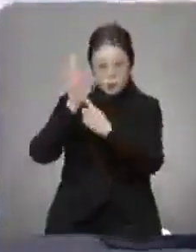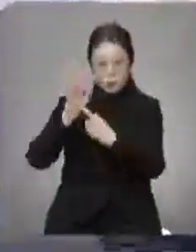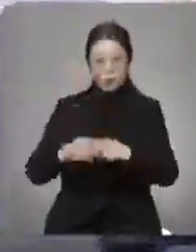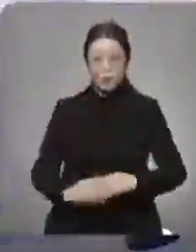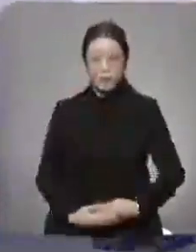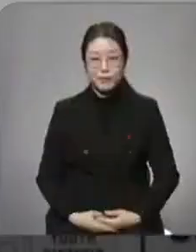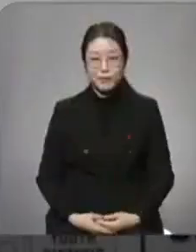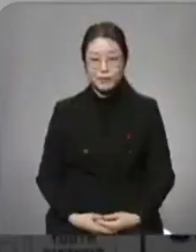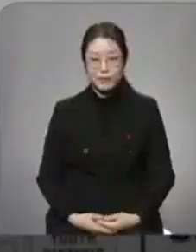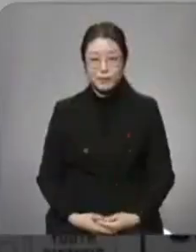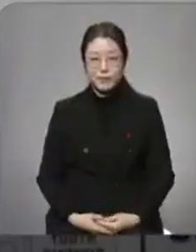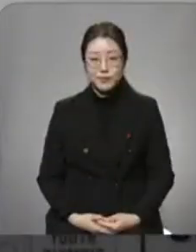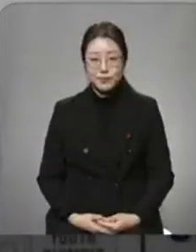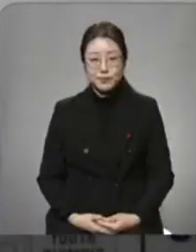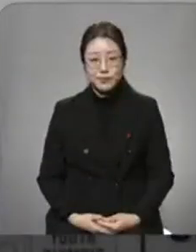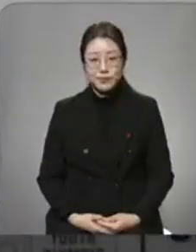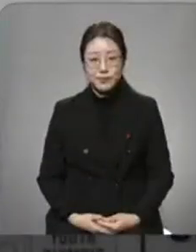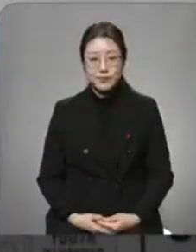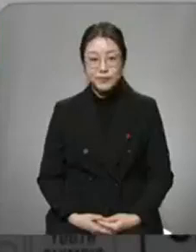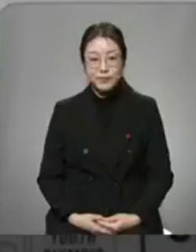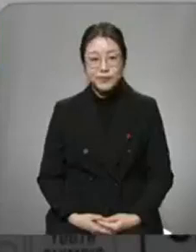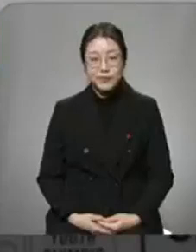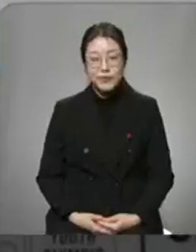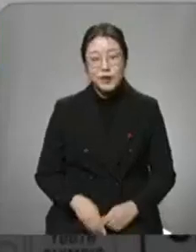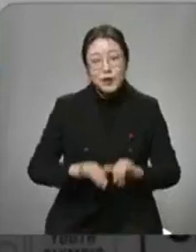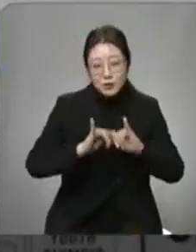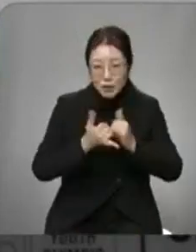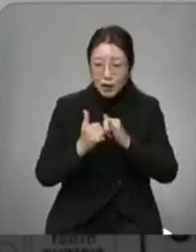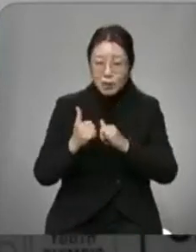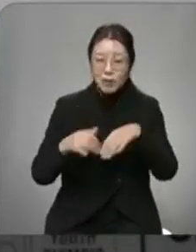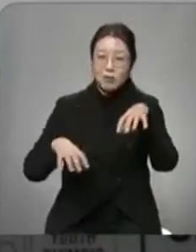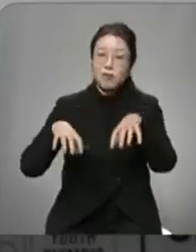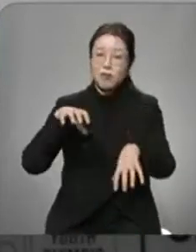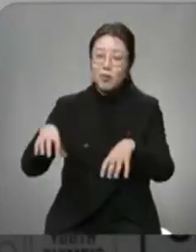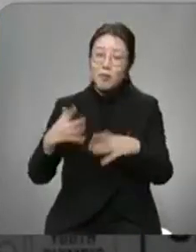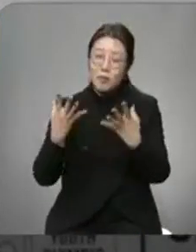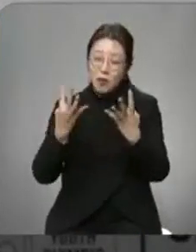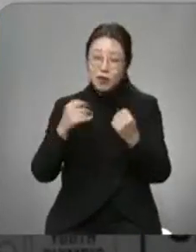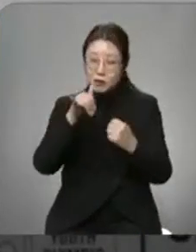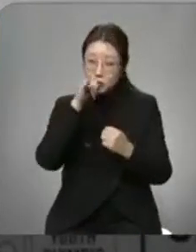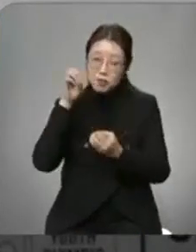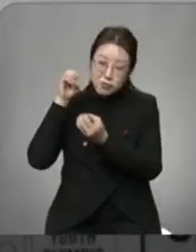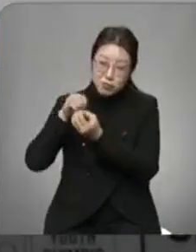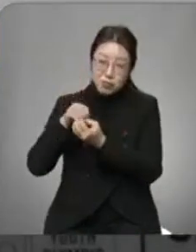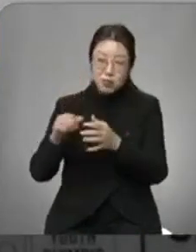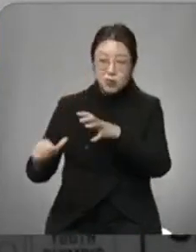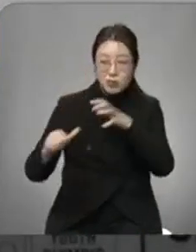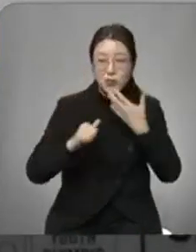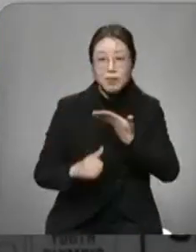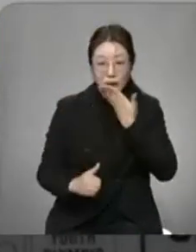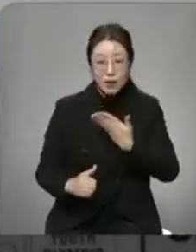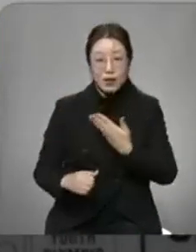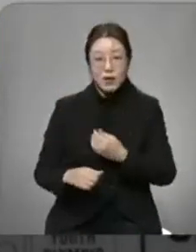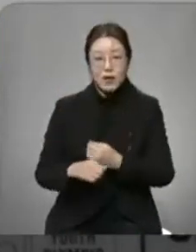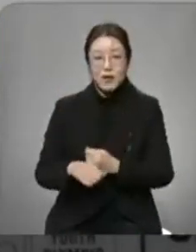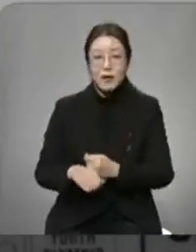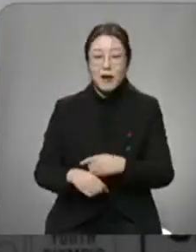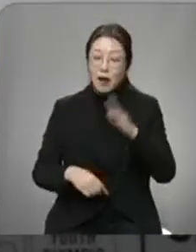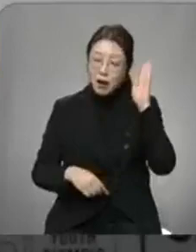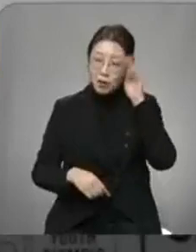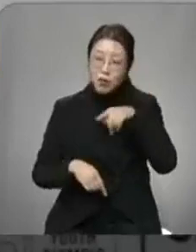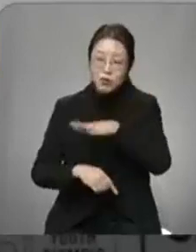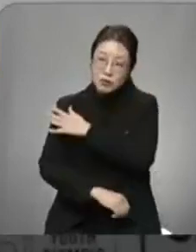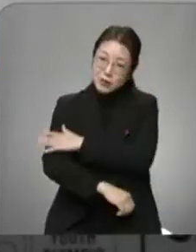공개됐습니다. 인적인 자원이라든지 시설이라든지 이런 것들을 충분히 활용할 수 있다는 것을 다시 확인했기 때문에